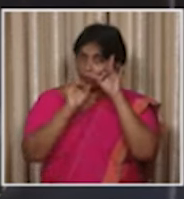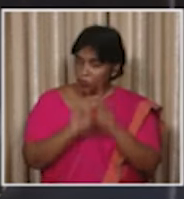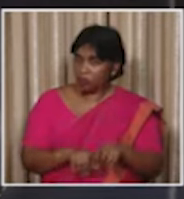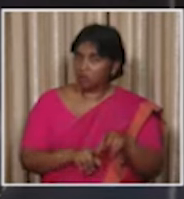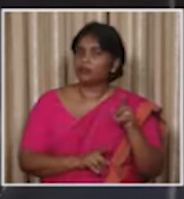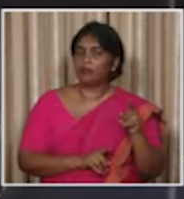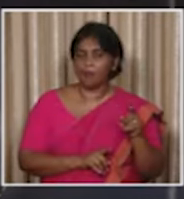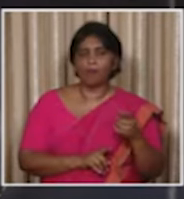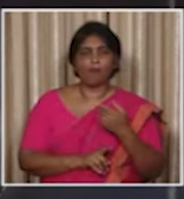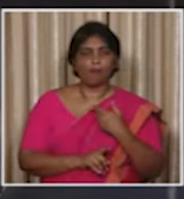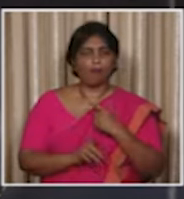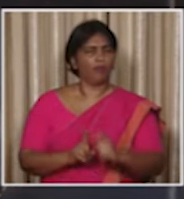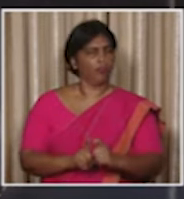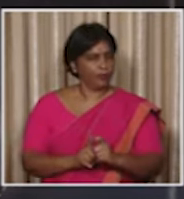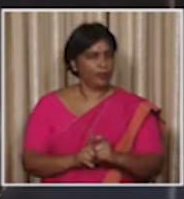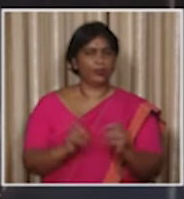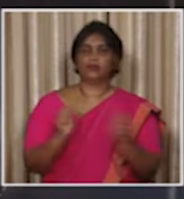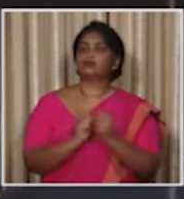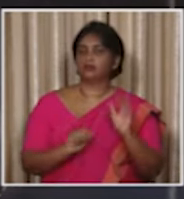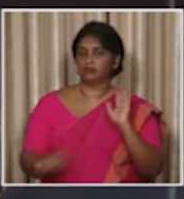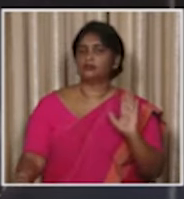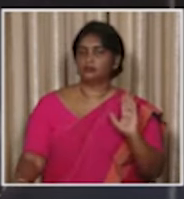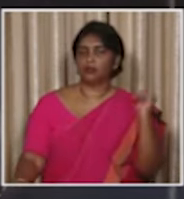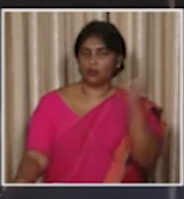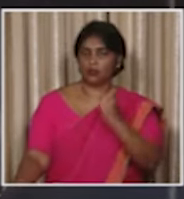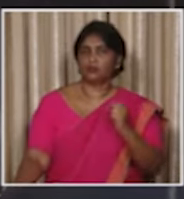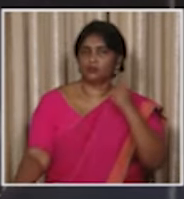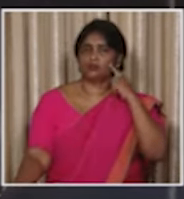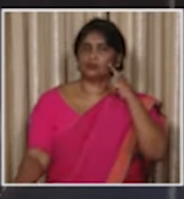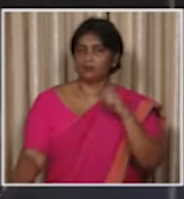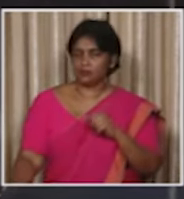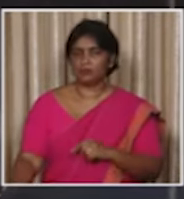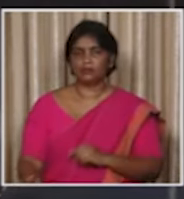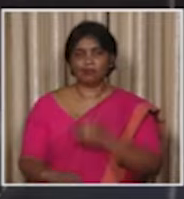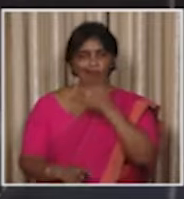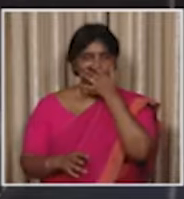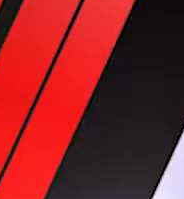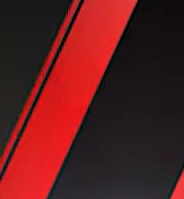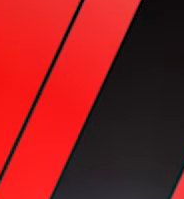තියෙනවා නම් අපිට දැඩි ක්‍රියාමාර්ග ගන්න සිද්ධ වෙනවා සියලු නිලධාරීන් සම්බන්ධයෙන් කියලා.